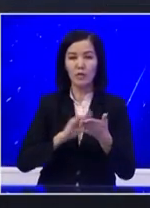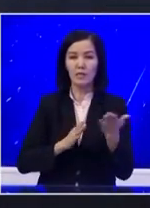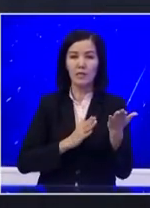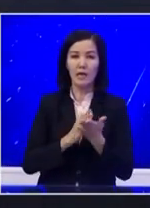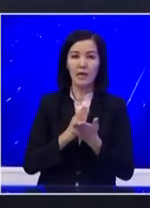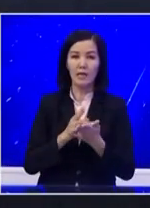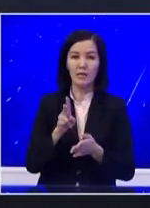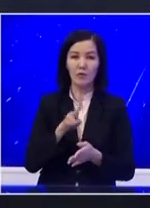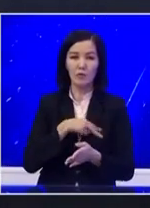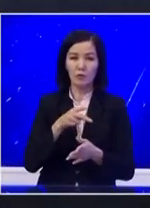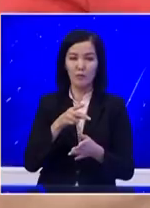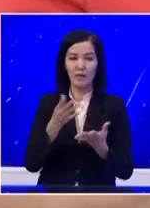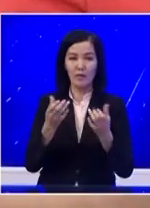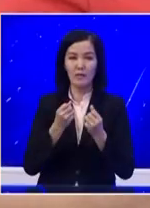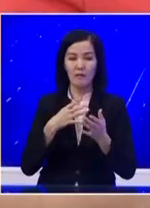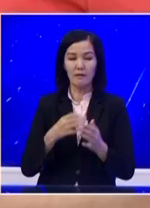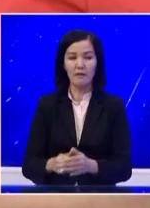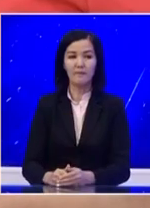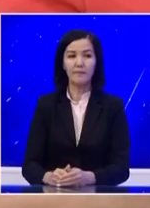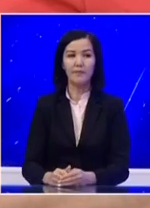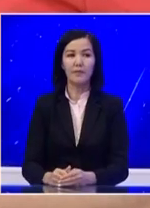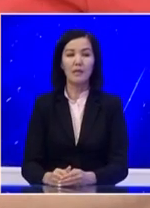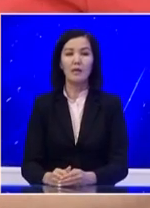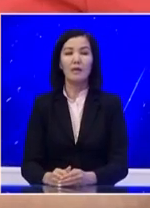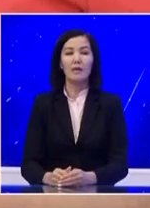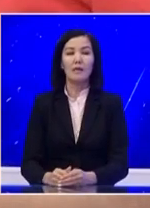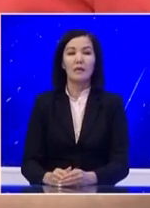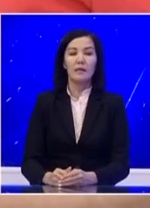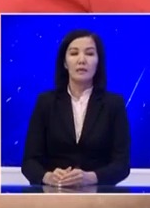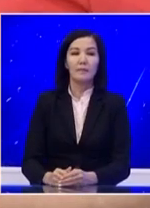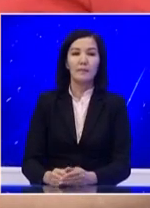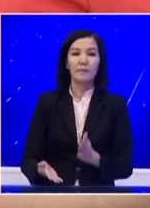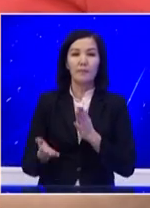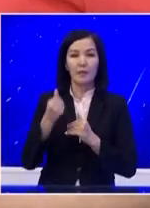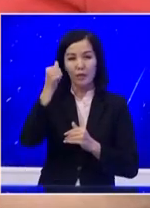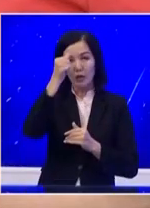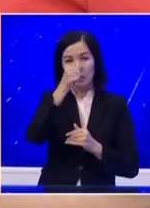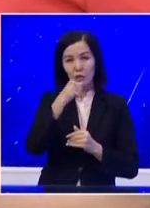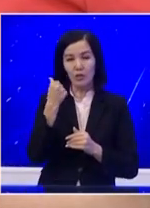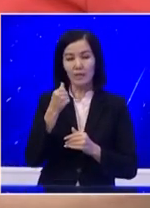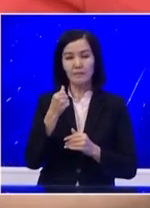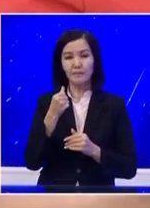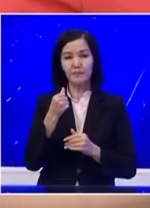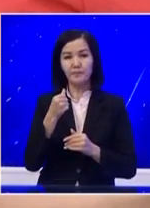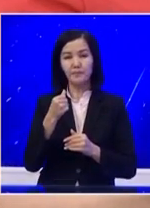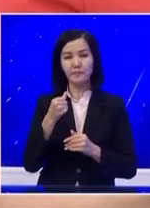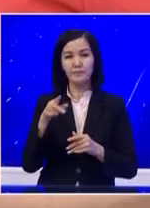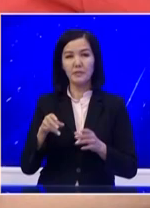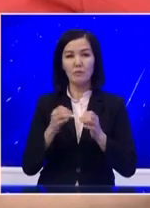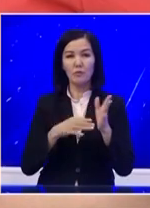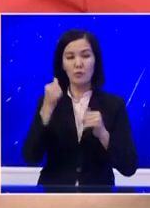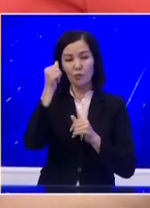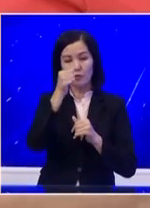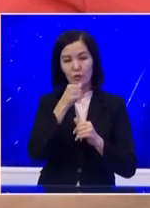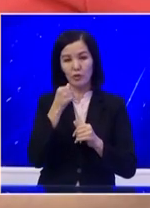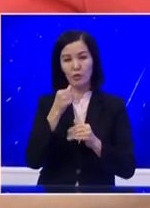қайраткері төсбелгілерін иеленді. Ірі есте қалады деп айтатын болсақ, міне былтырғы жыл, былтырғы журналистер мерекесі мен